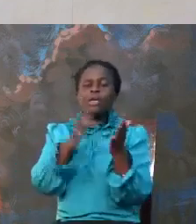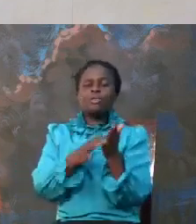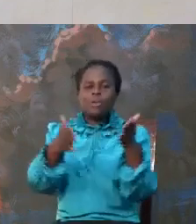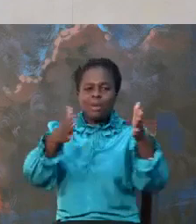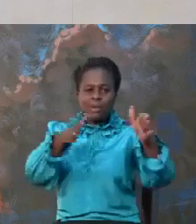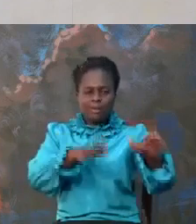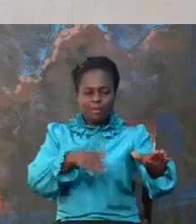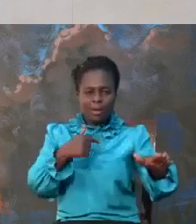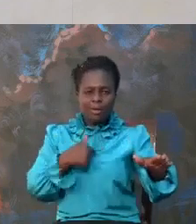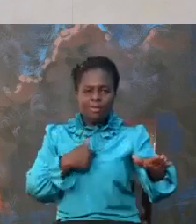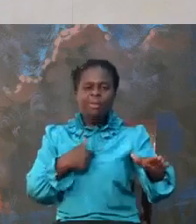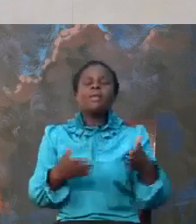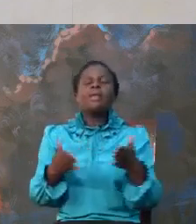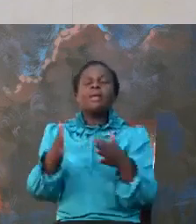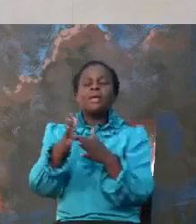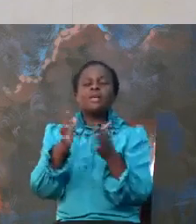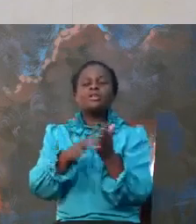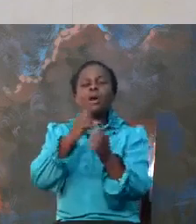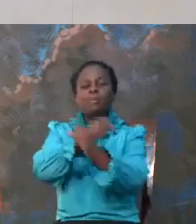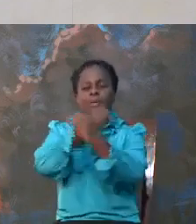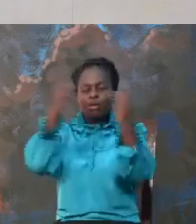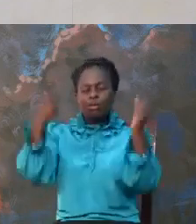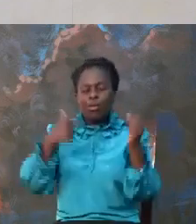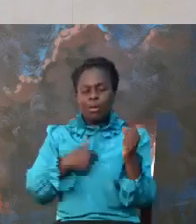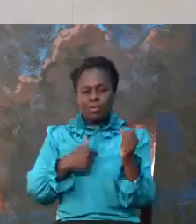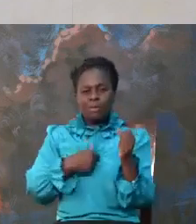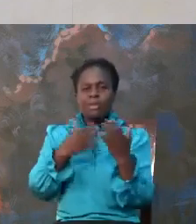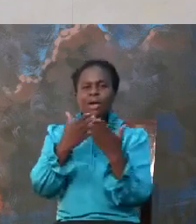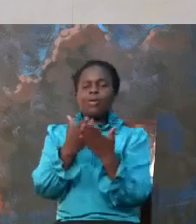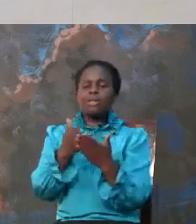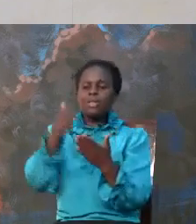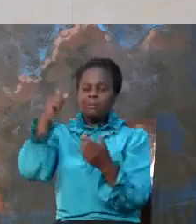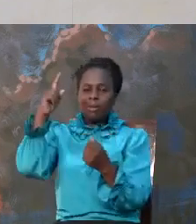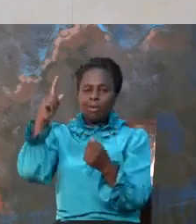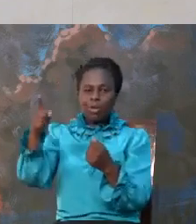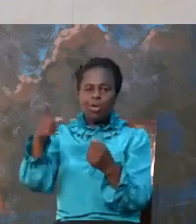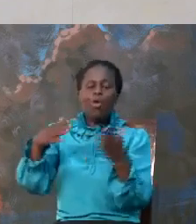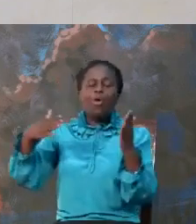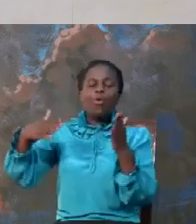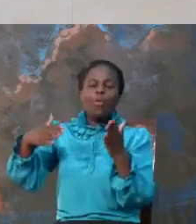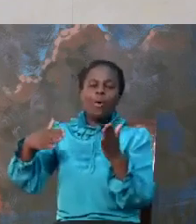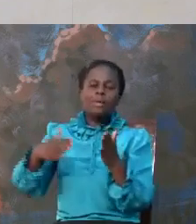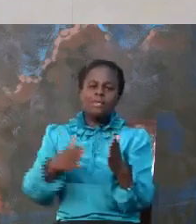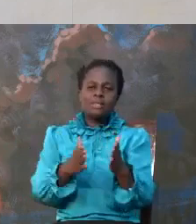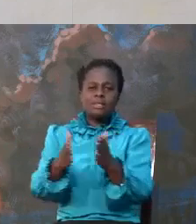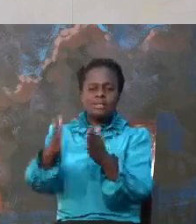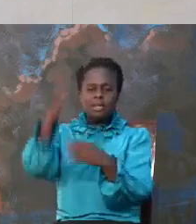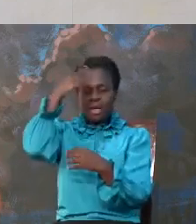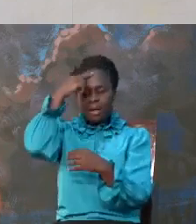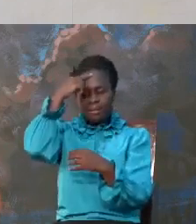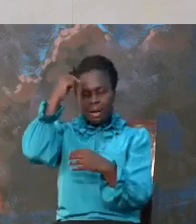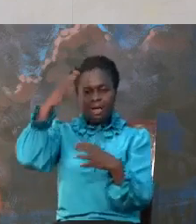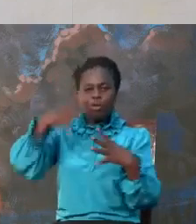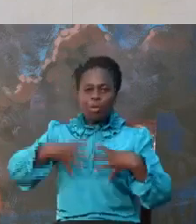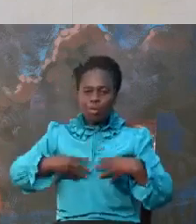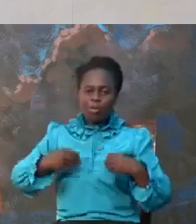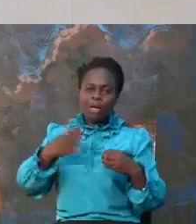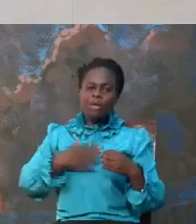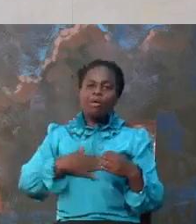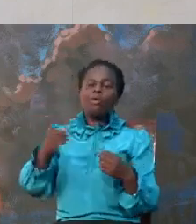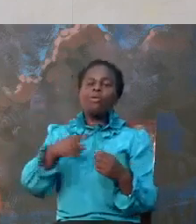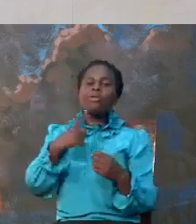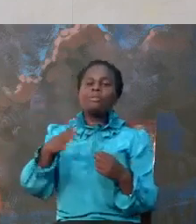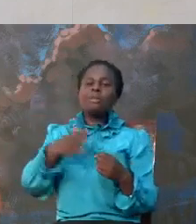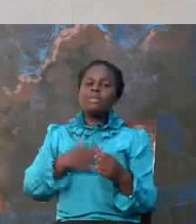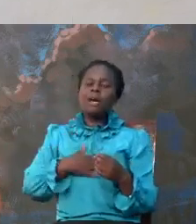Yesu amenipokea. Na kwa sababu hiyo, automatically kwa njia ya imani, kwa kukiri kwangu, dhambi zangu